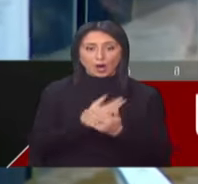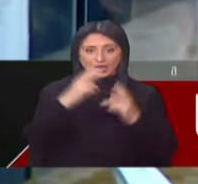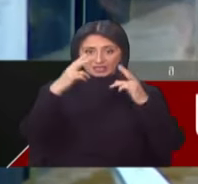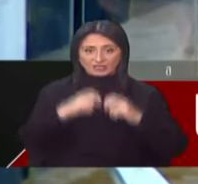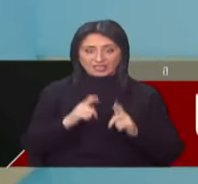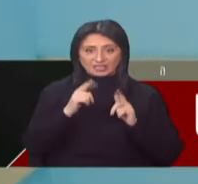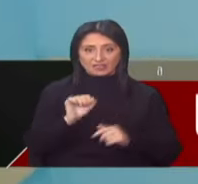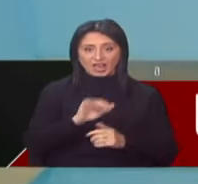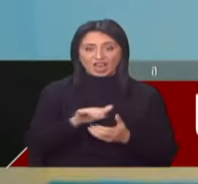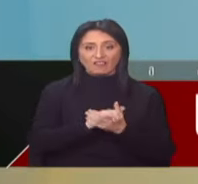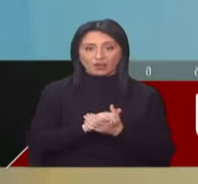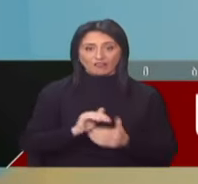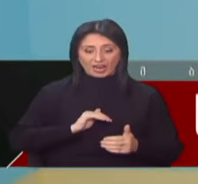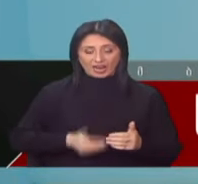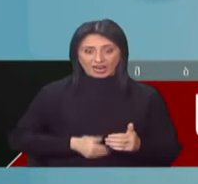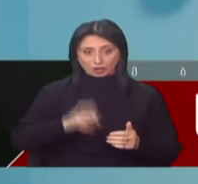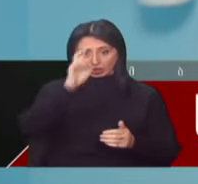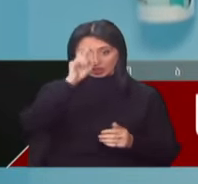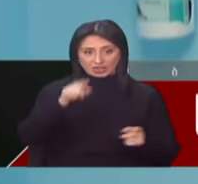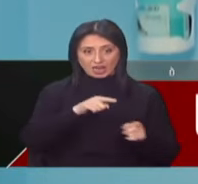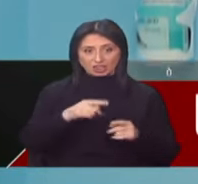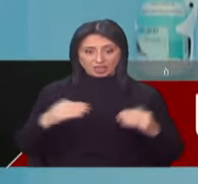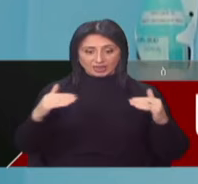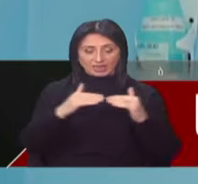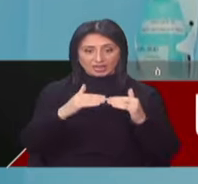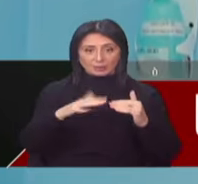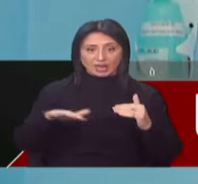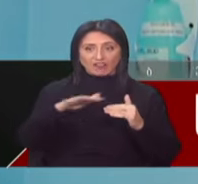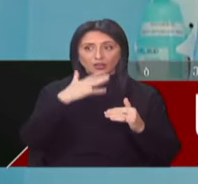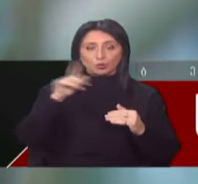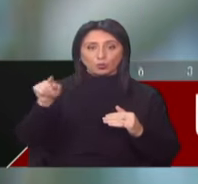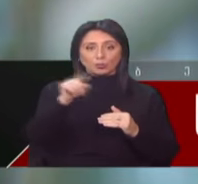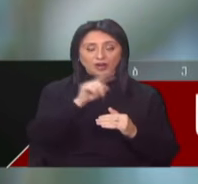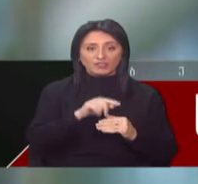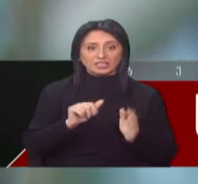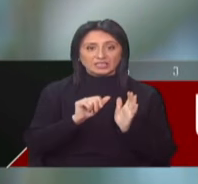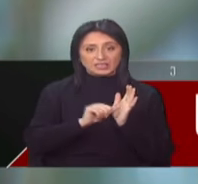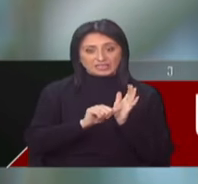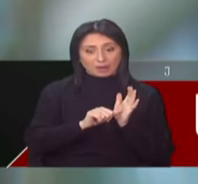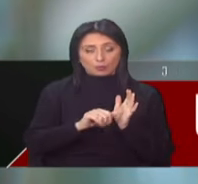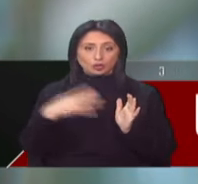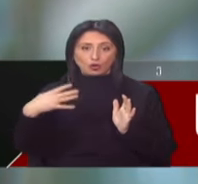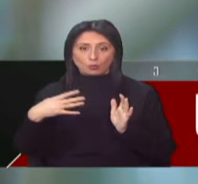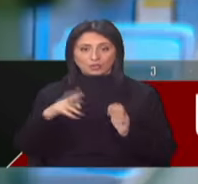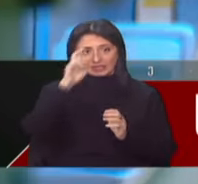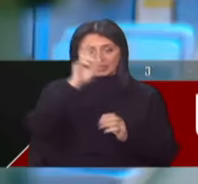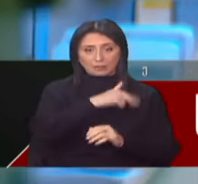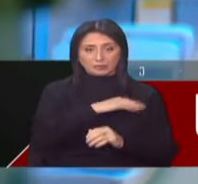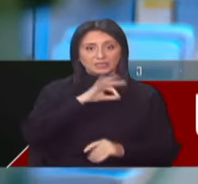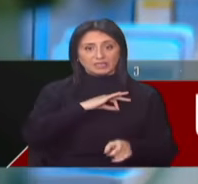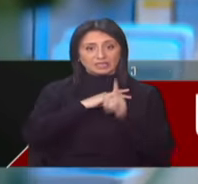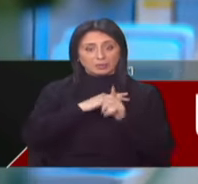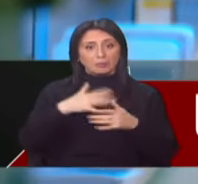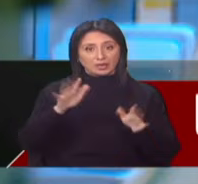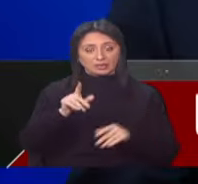კვლევის თანახმად, ევროკავშირში კერძო და საჯარო სექტორის თანაფარდობა ქვეყნების უმრავლესობაში 60-40-ზე სახელმწიფო კლინიკების